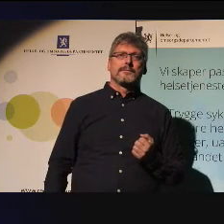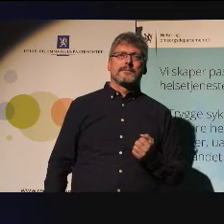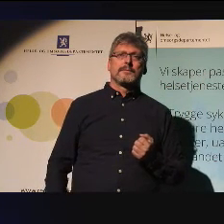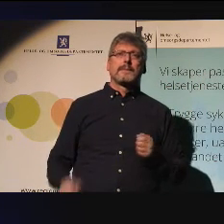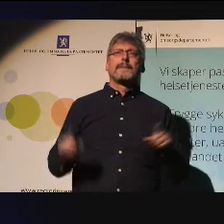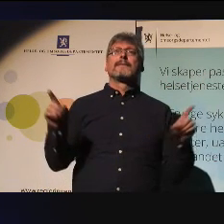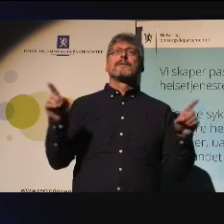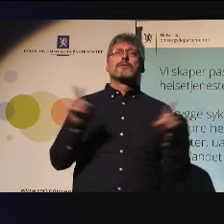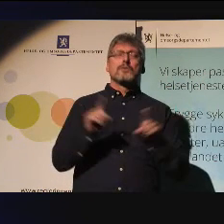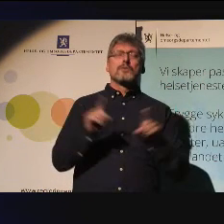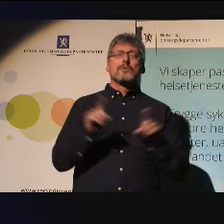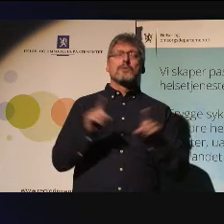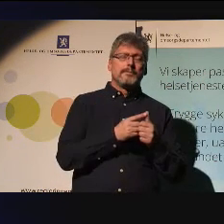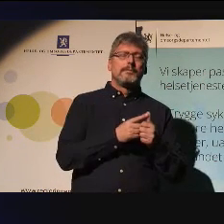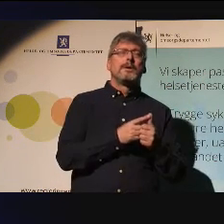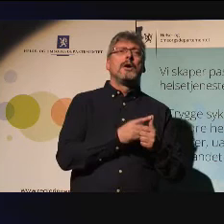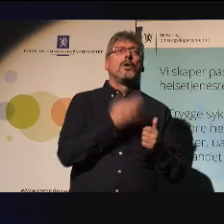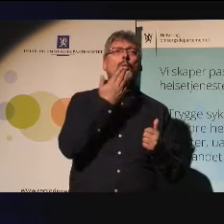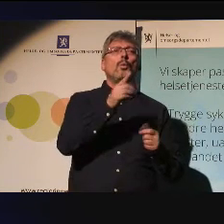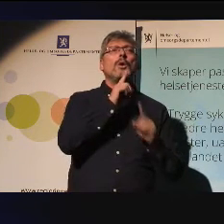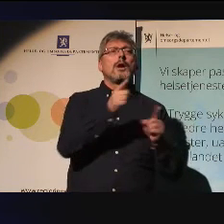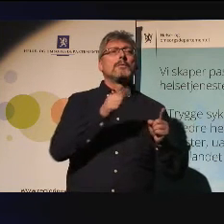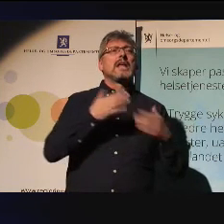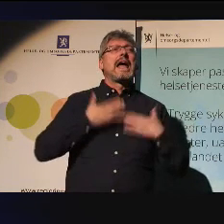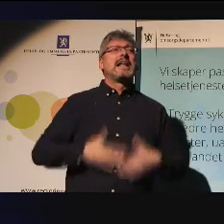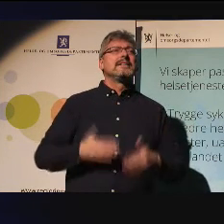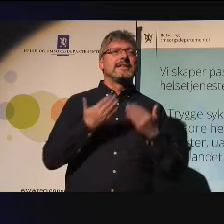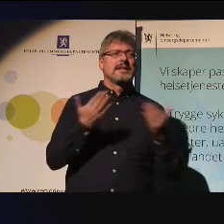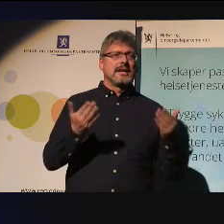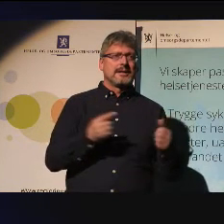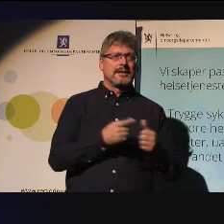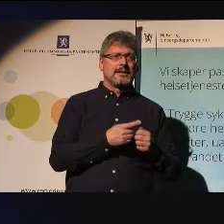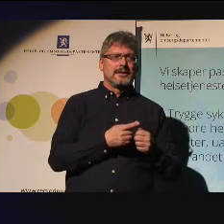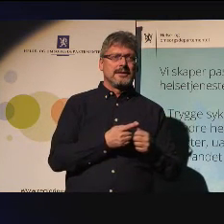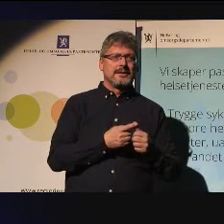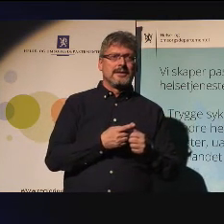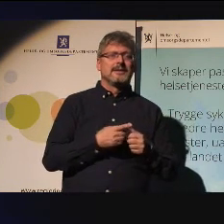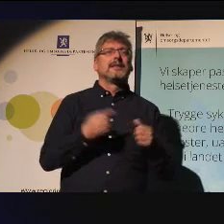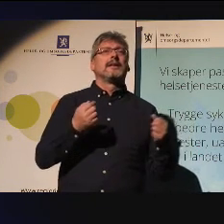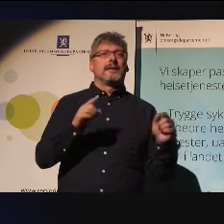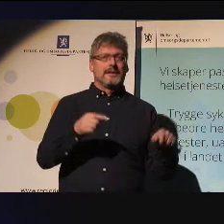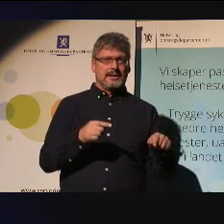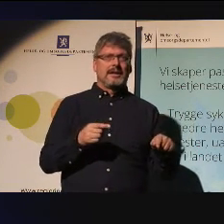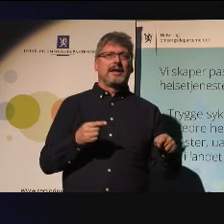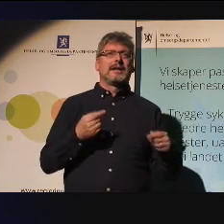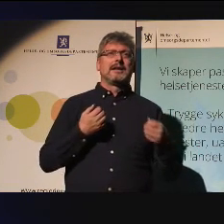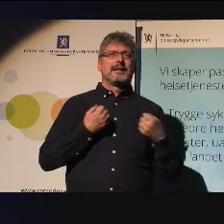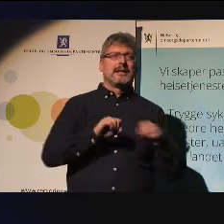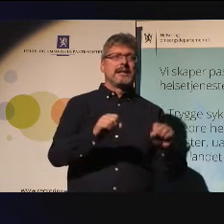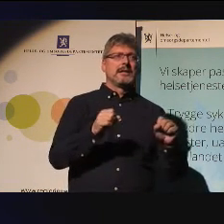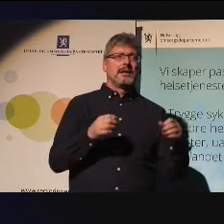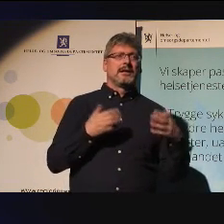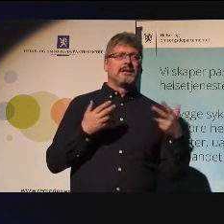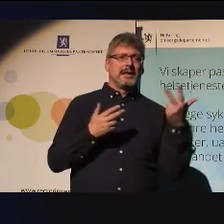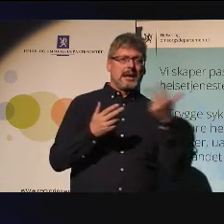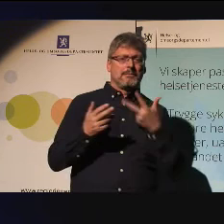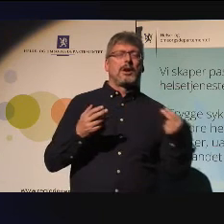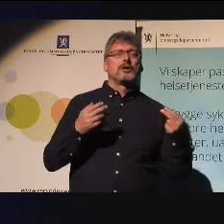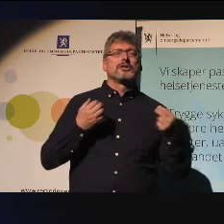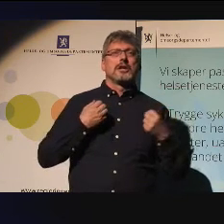god rapportering i helsetjenesten et trepartssamarbeid. Det krever innsats for tre